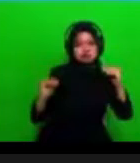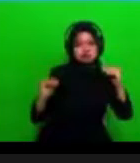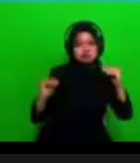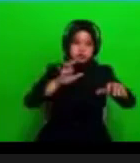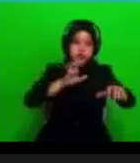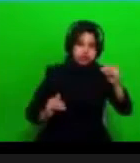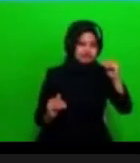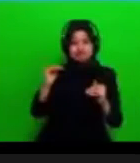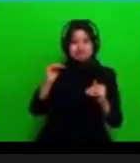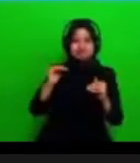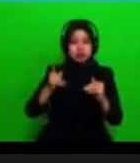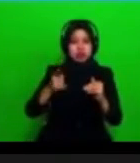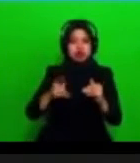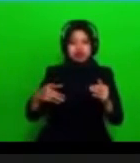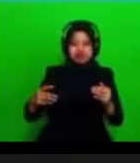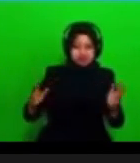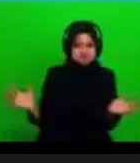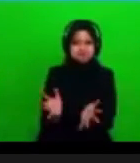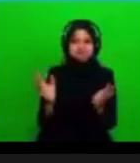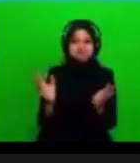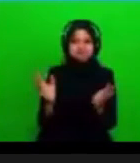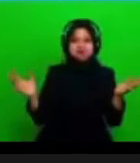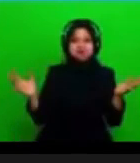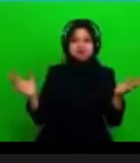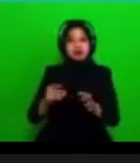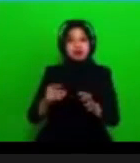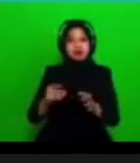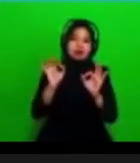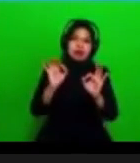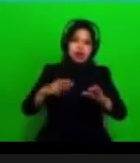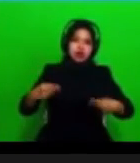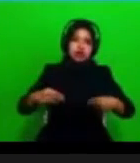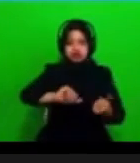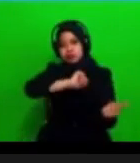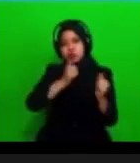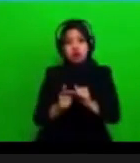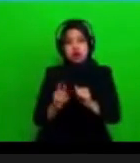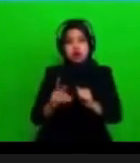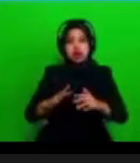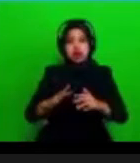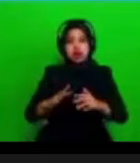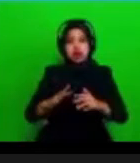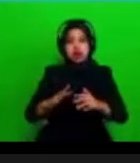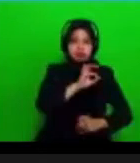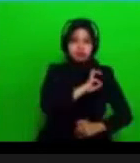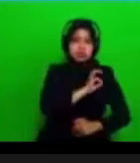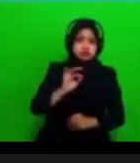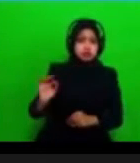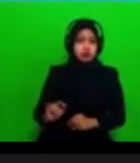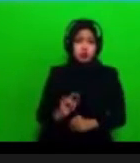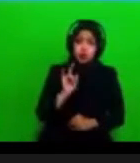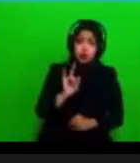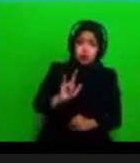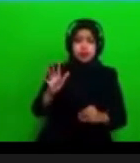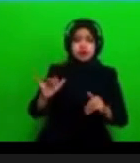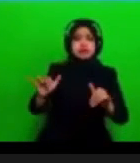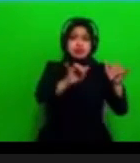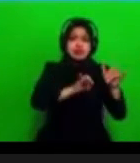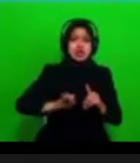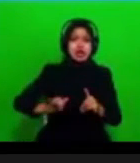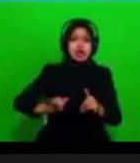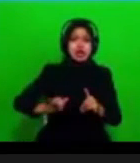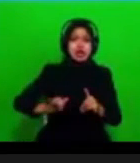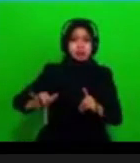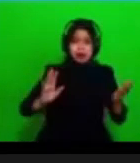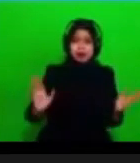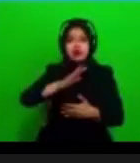daerah, kita memang harus terus juga memacu perbaikan kualitas pendidikan kita, mengimbangi kecepatan Pak Jokowi ini untuk